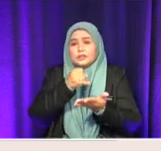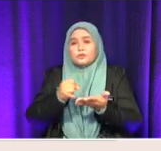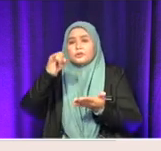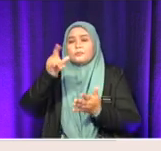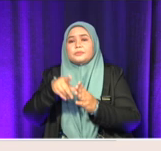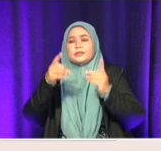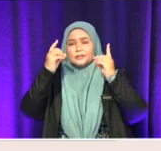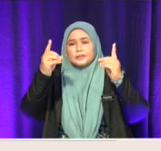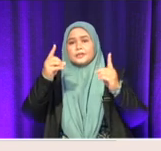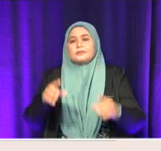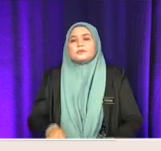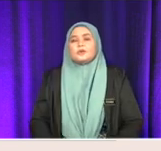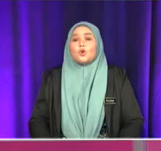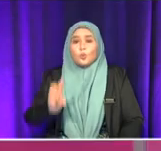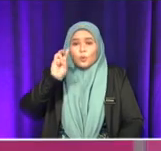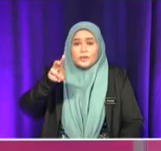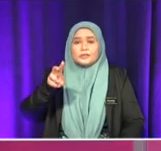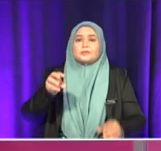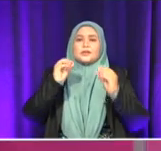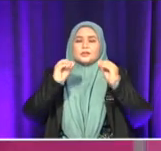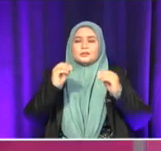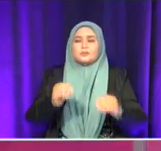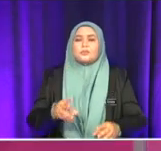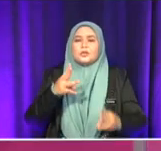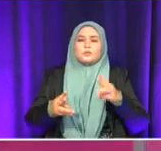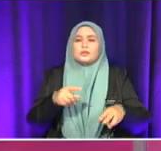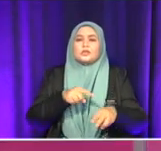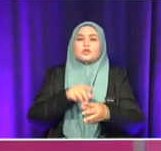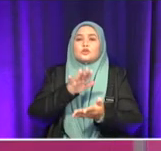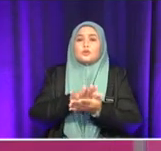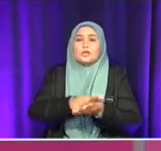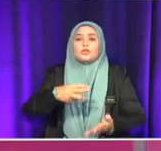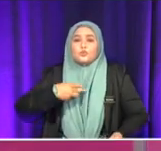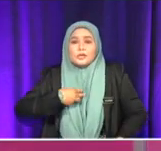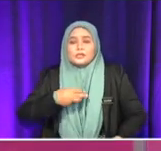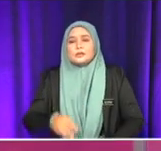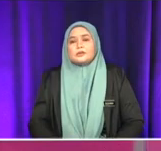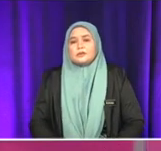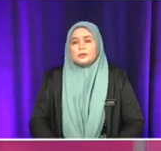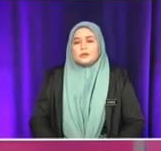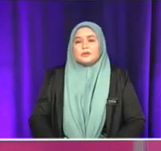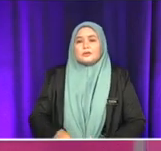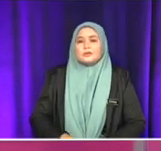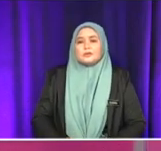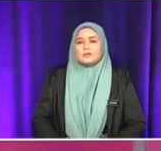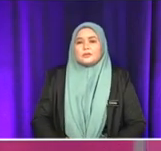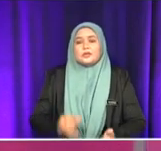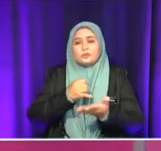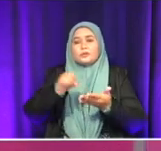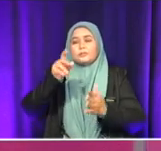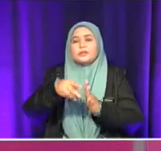wajib Oke wajib diajak walaupun di sekolah swasta Oke institusi pendidikan swasta juga